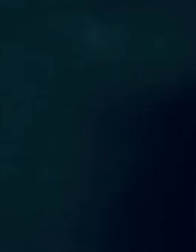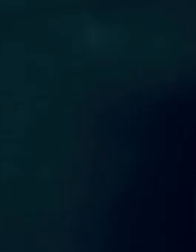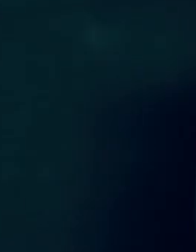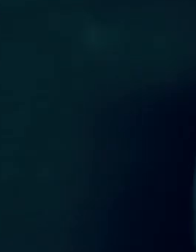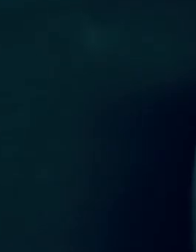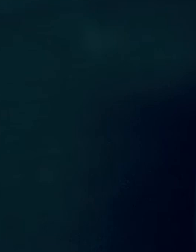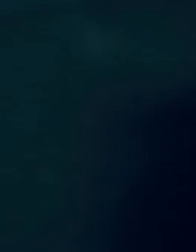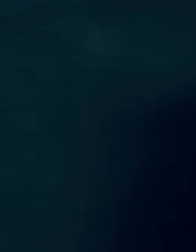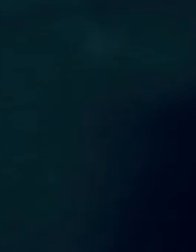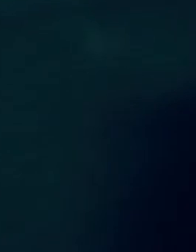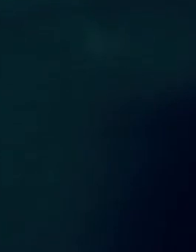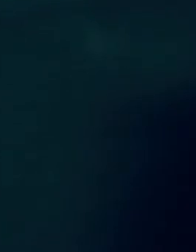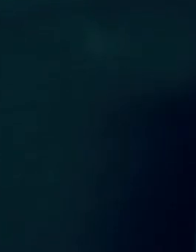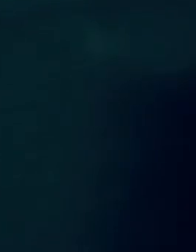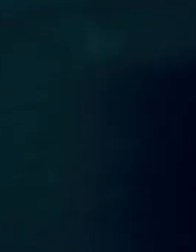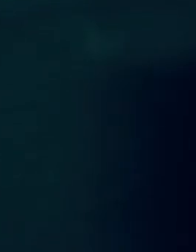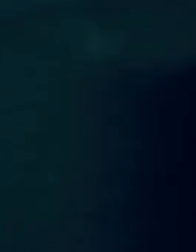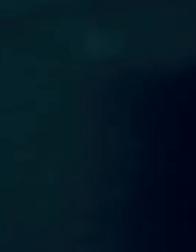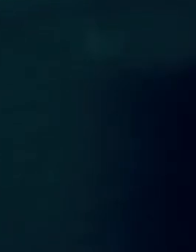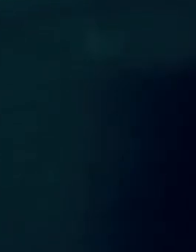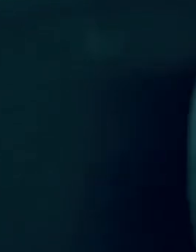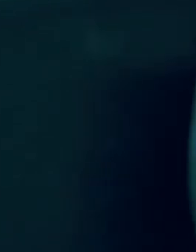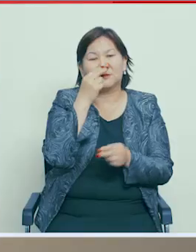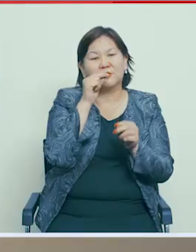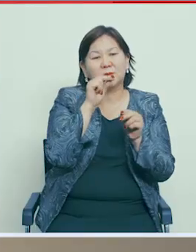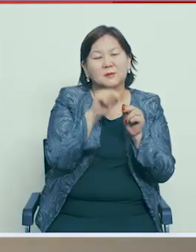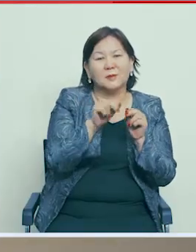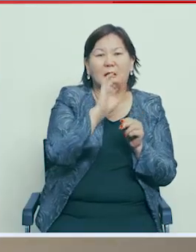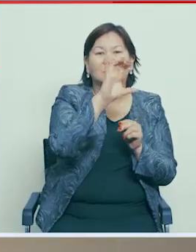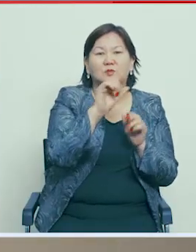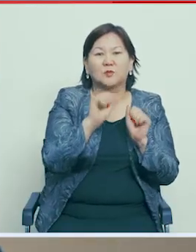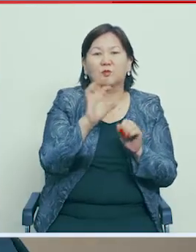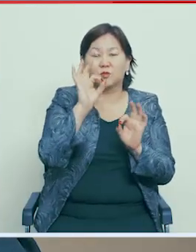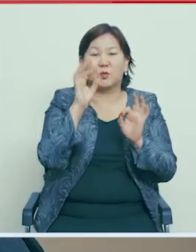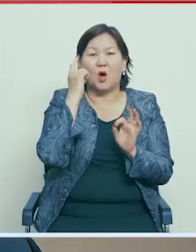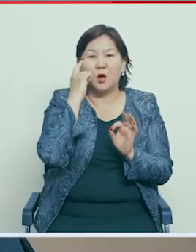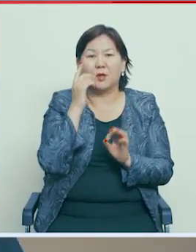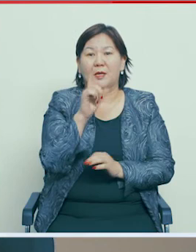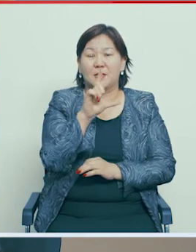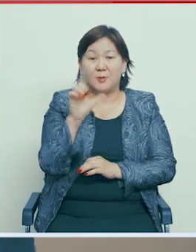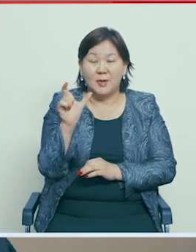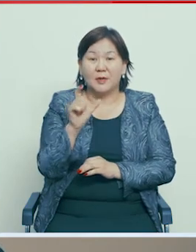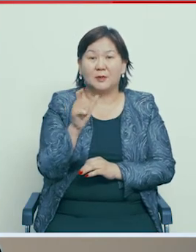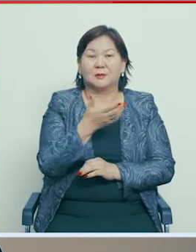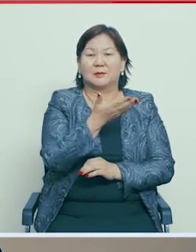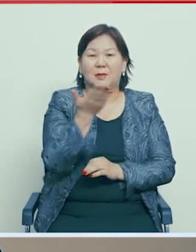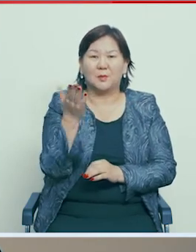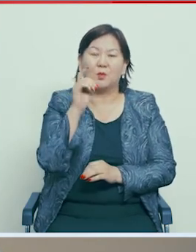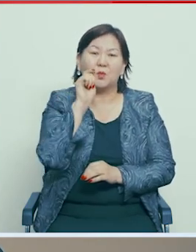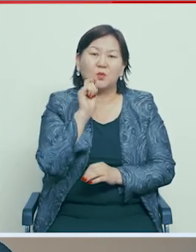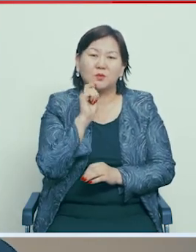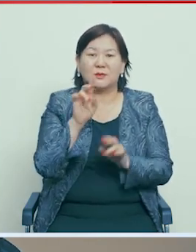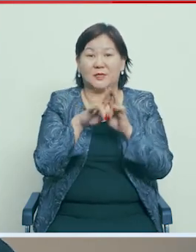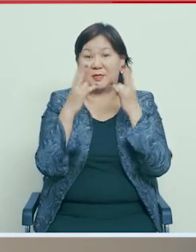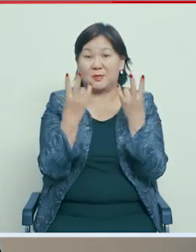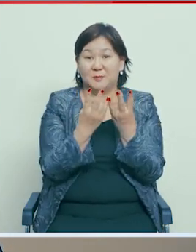хариулж байна л да. Тэгэхээр би та нарыг жоохон сорьсон асуулт дараагийн асуулт асуумаар зүгээр ойлгоорой. Хэрвээ ингээ та бүхний хүсэж байгаа